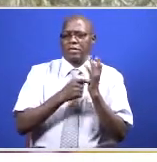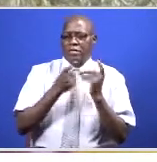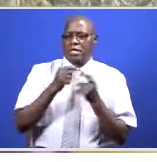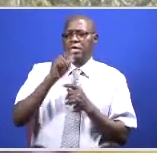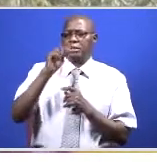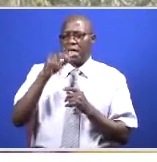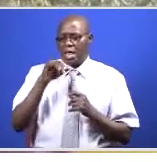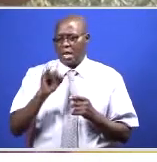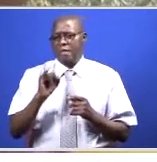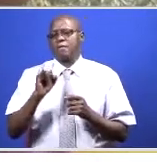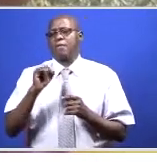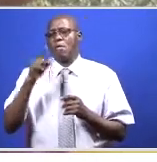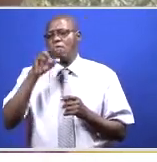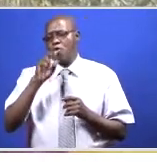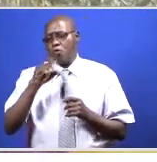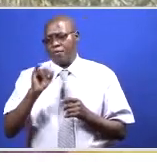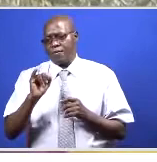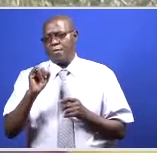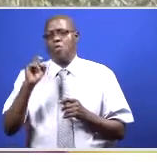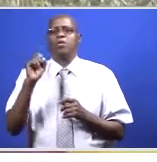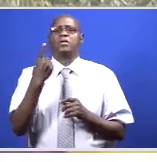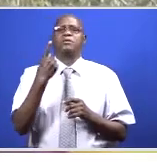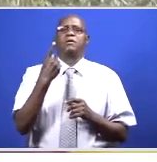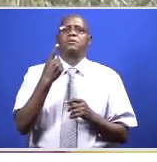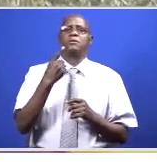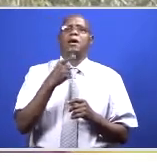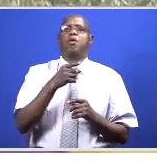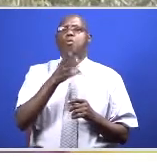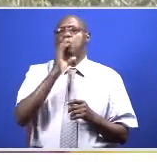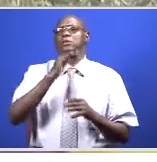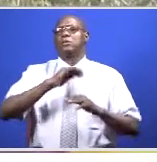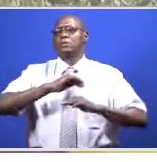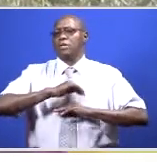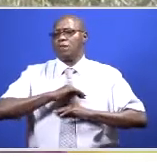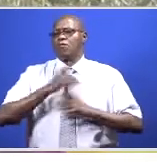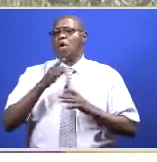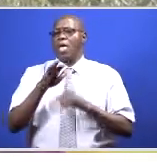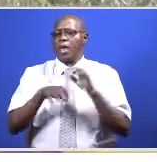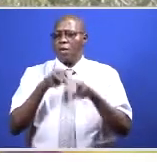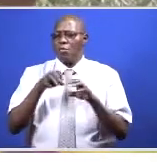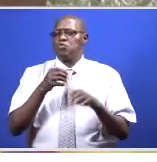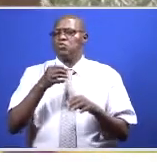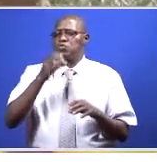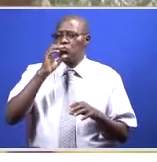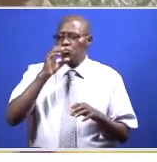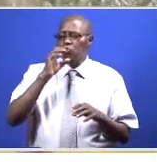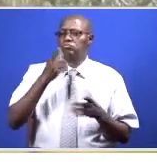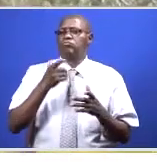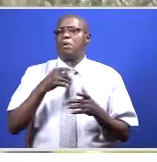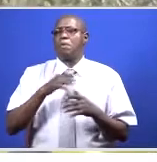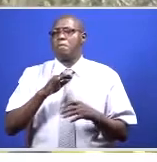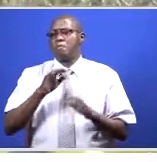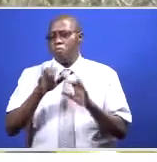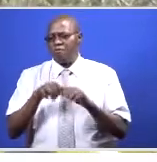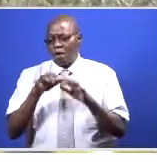Voi, Kwanza. Na iwe ni maji ya kutosha mifugo, iwe ni maji ya kutosha irrigation, na iwe ni